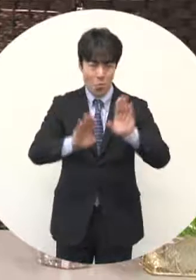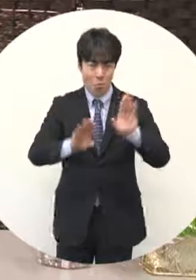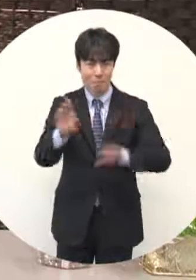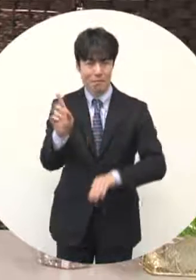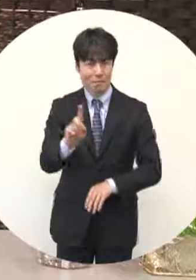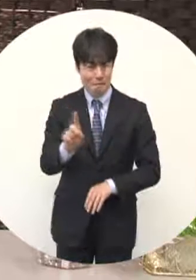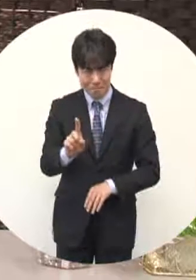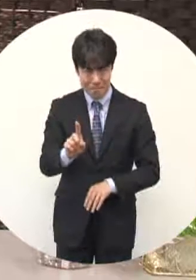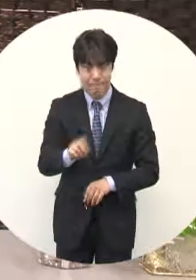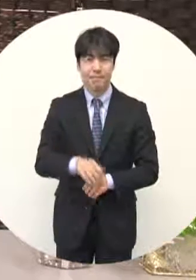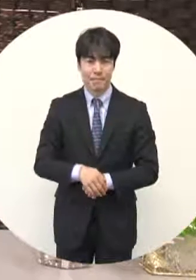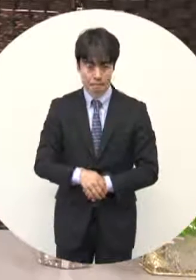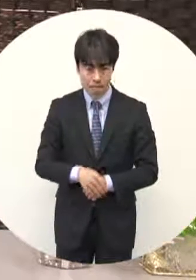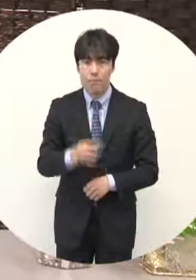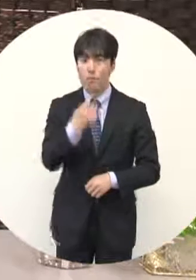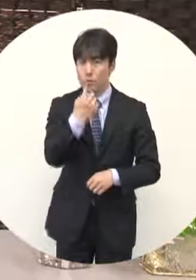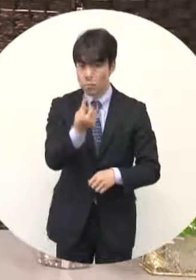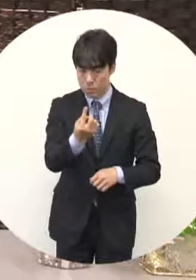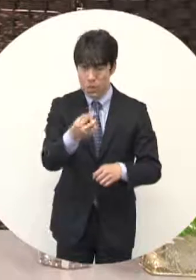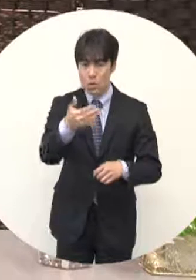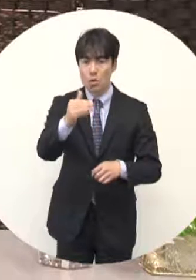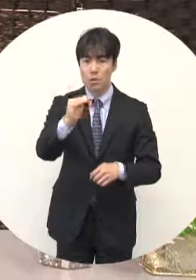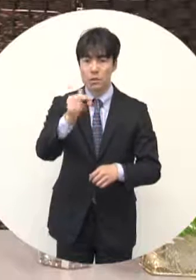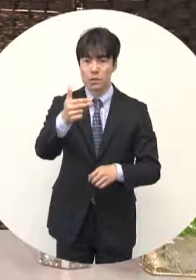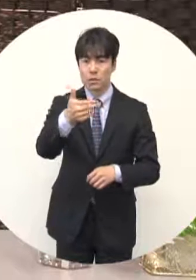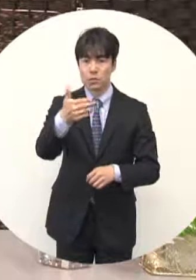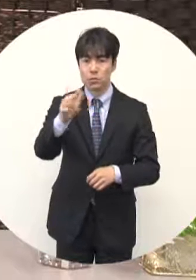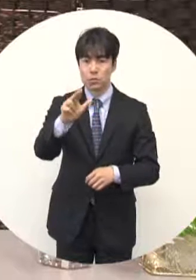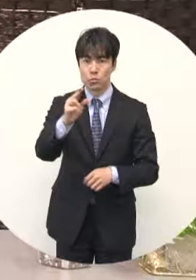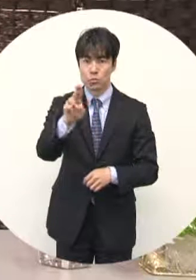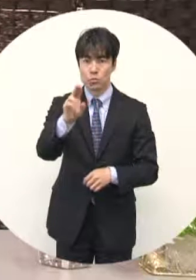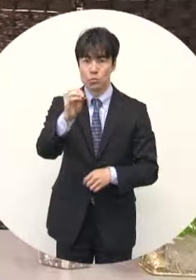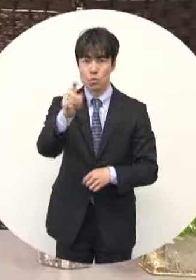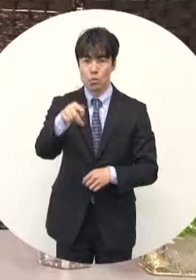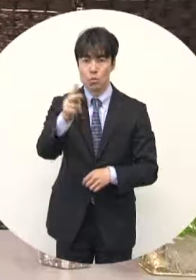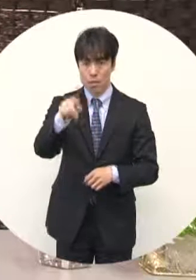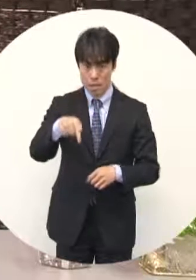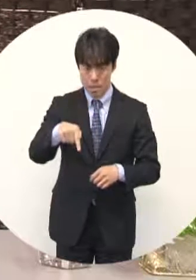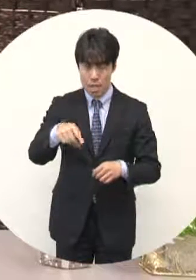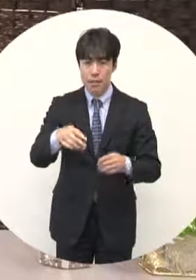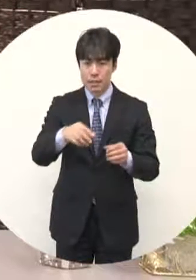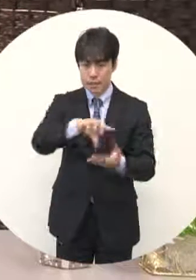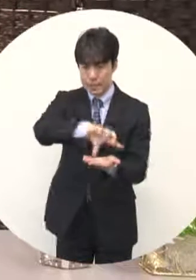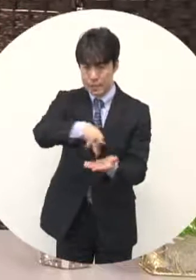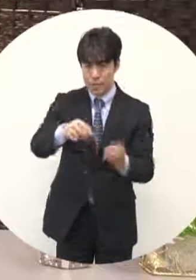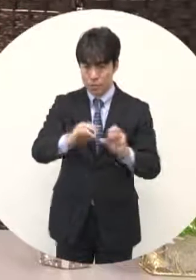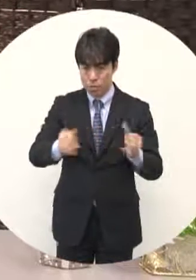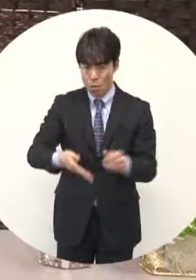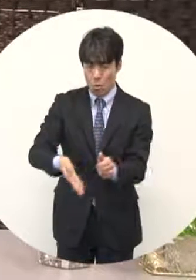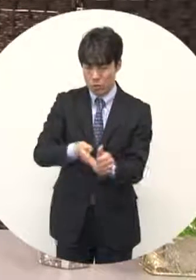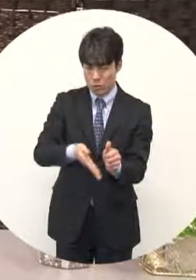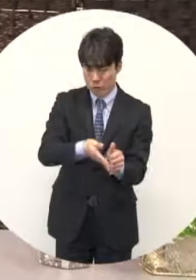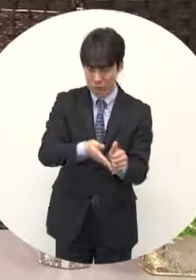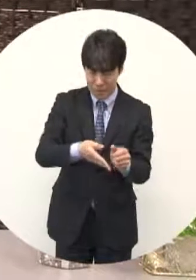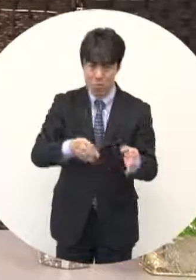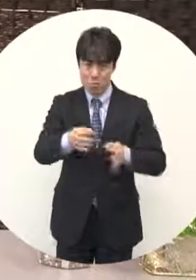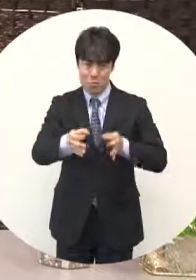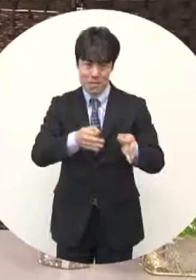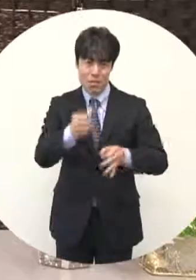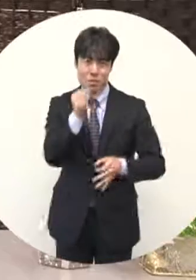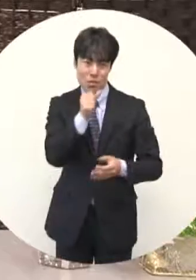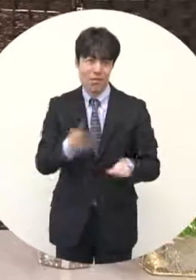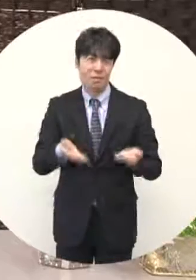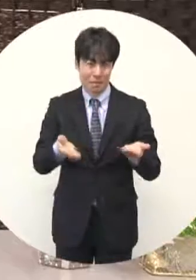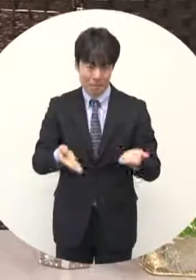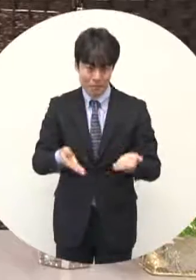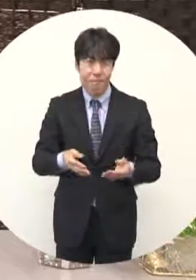か。そして越谷ウォーカーでは、地域の方に聞いたおすすめのお店をご紹介します。それで